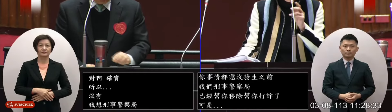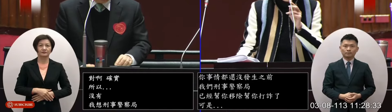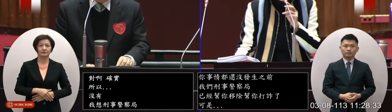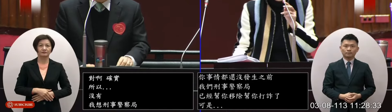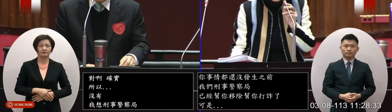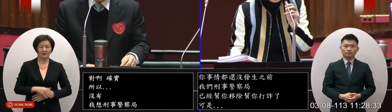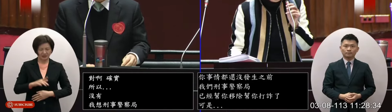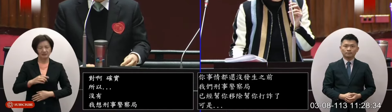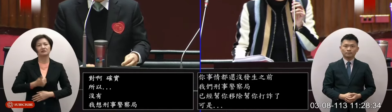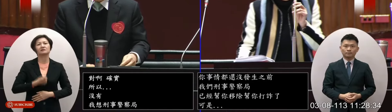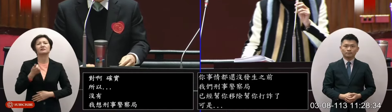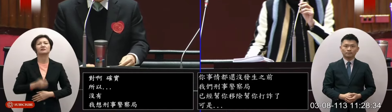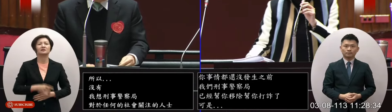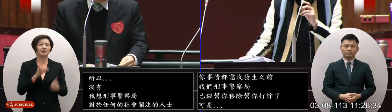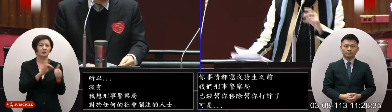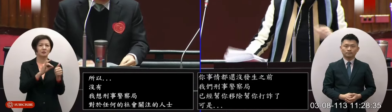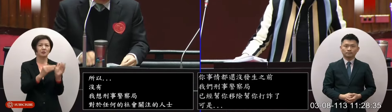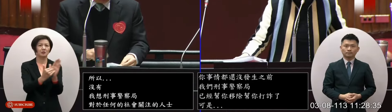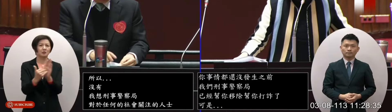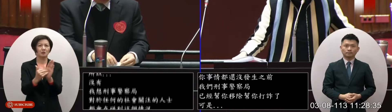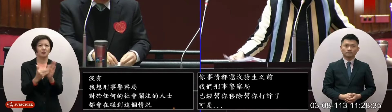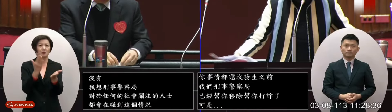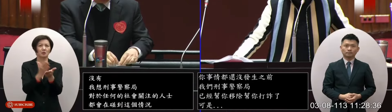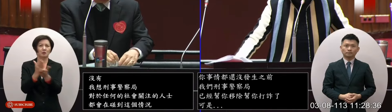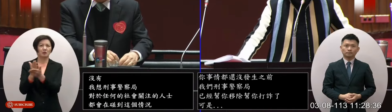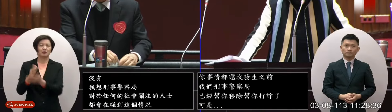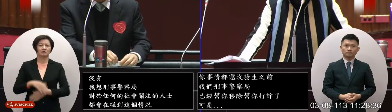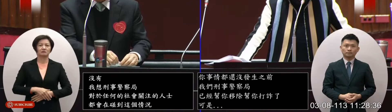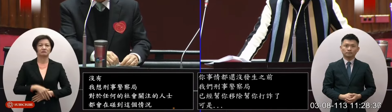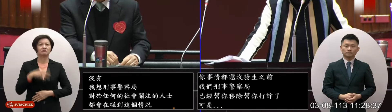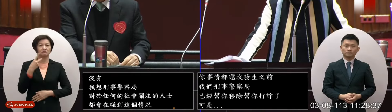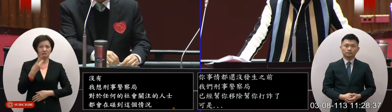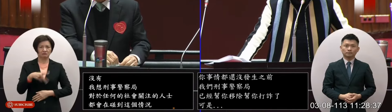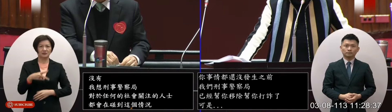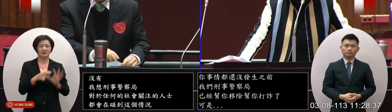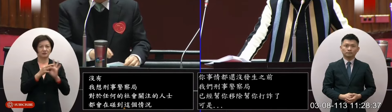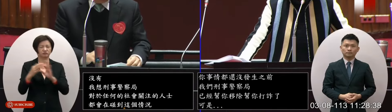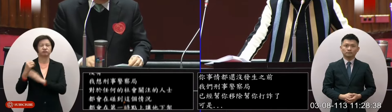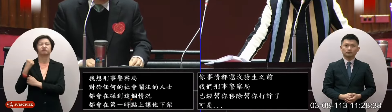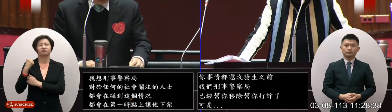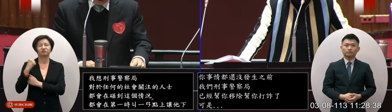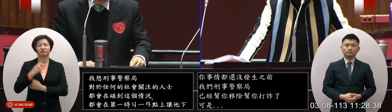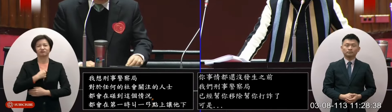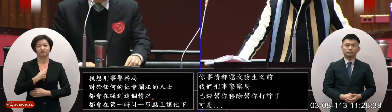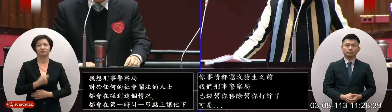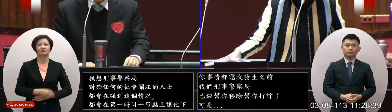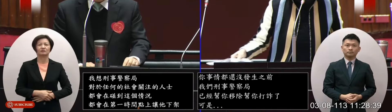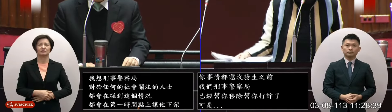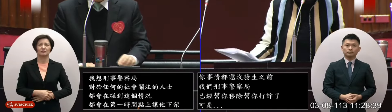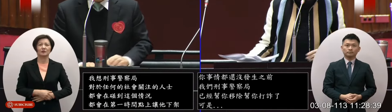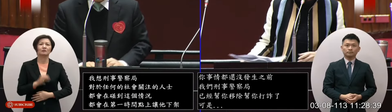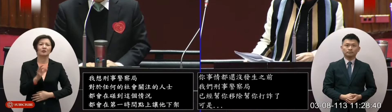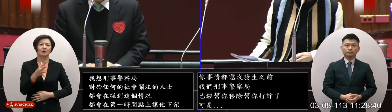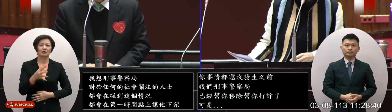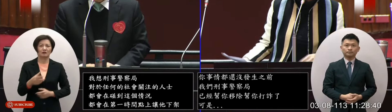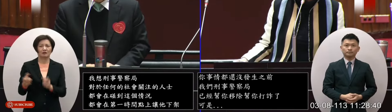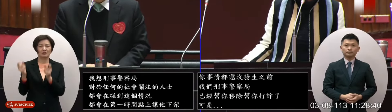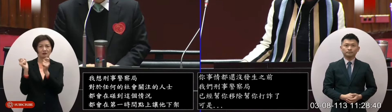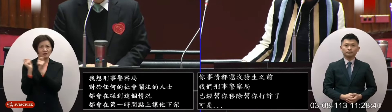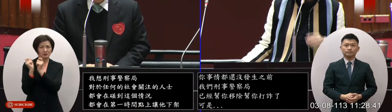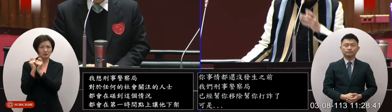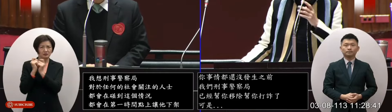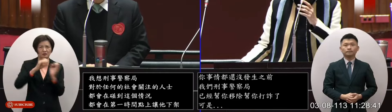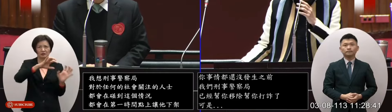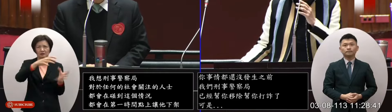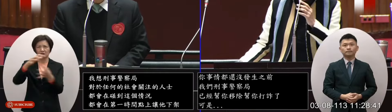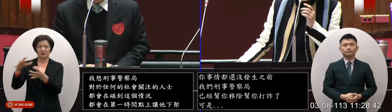我们确实啦，在打诈的工作上哦，确实还有需要再继续加强哦，因为最近在全世界这